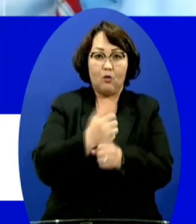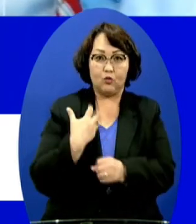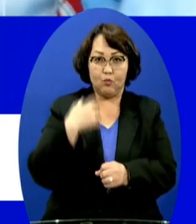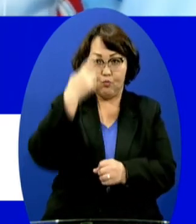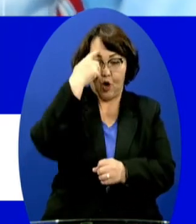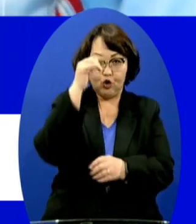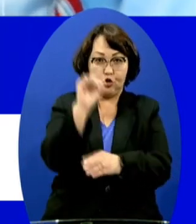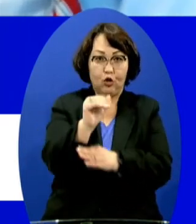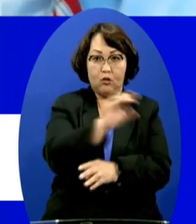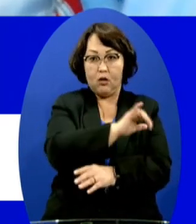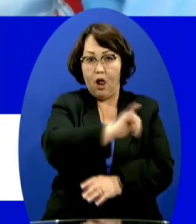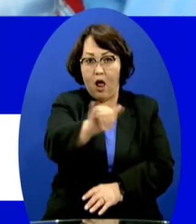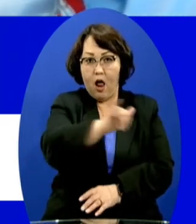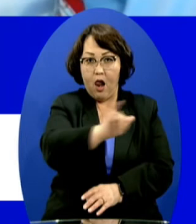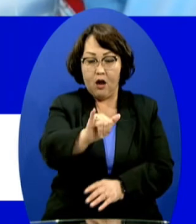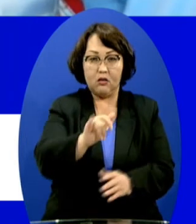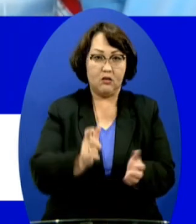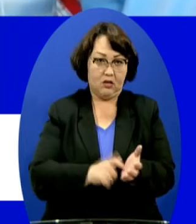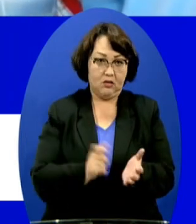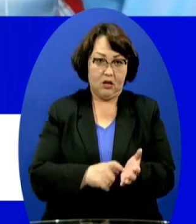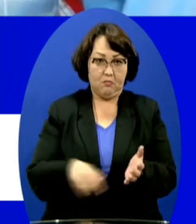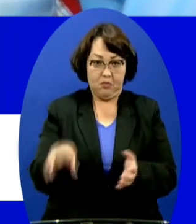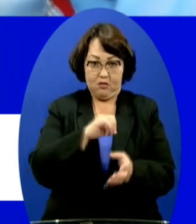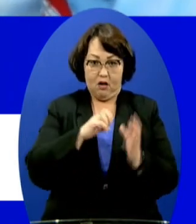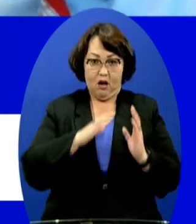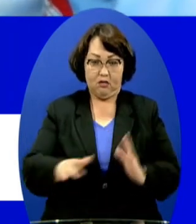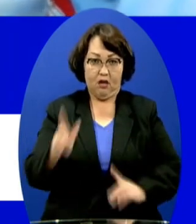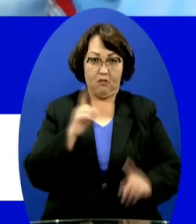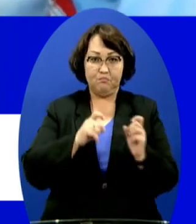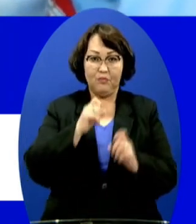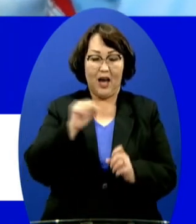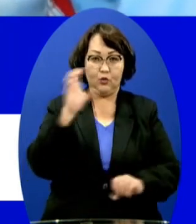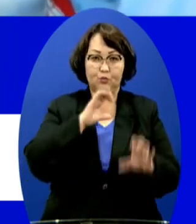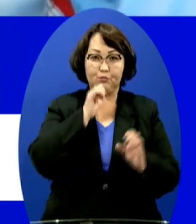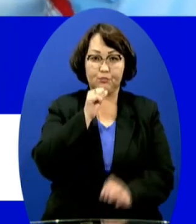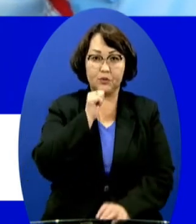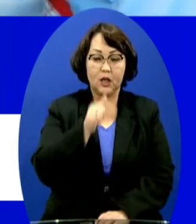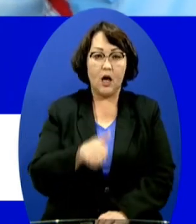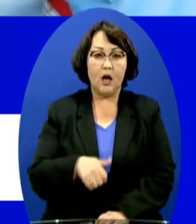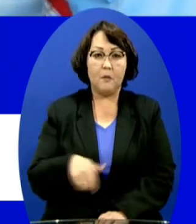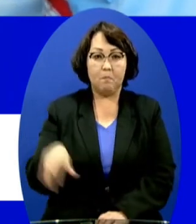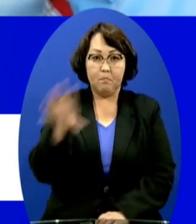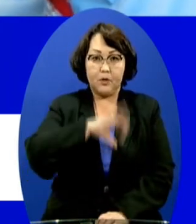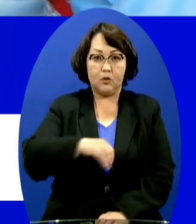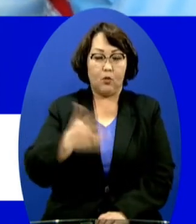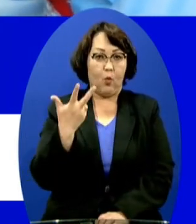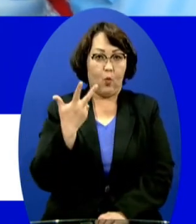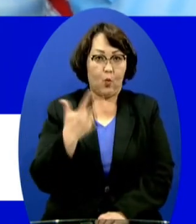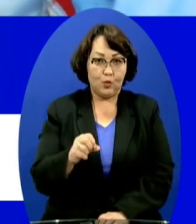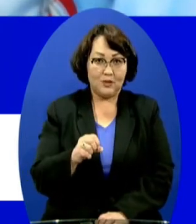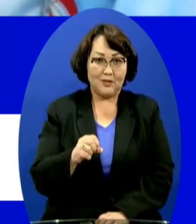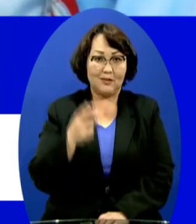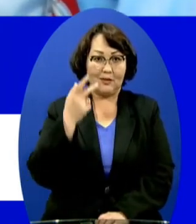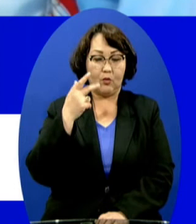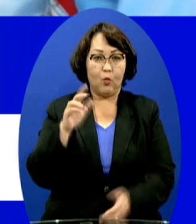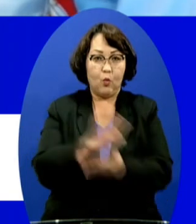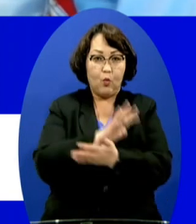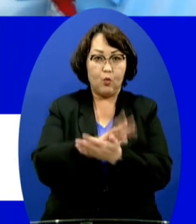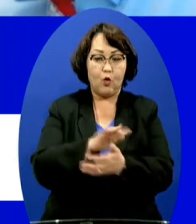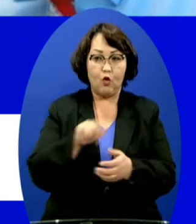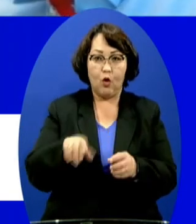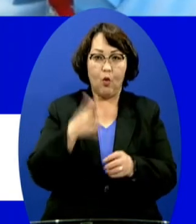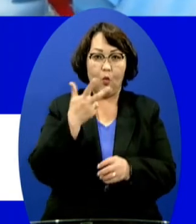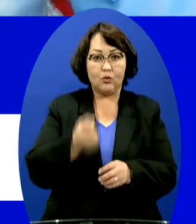гэдэг. Хэлий. А бид бол одоо 30 гаруй юу байнгын шуурхан мэдээлэл